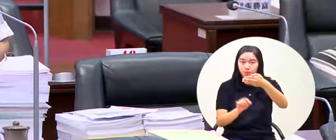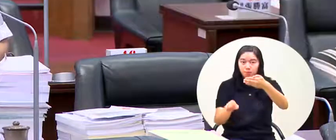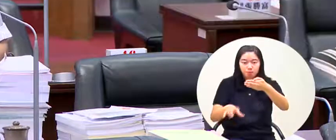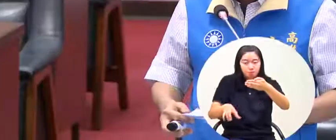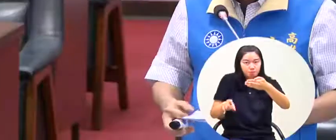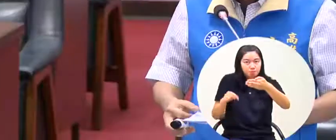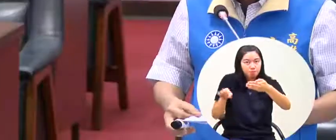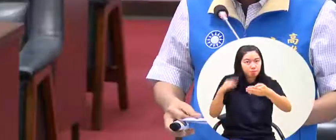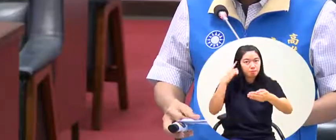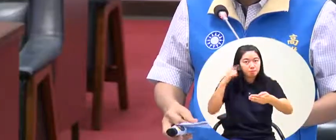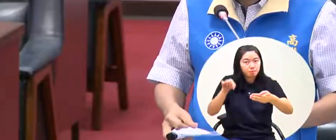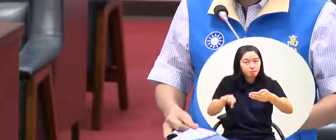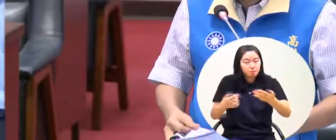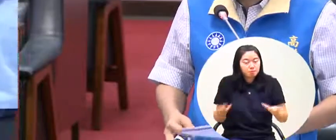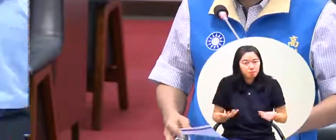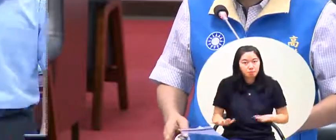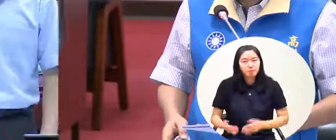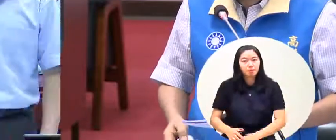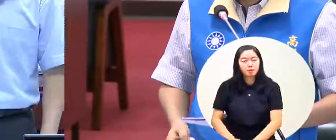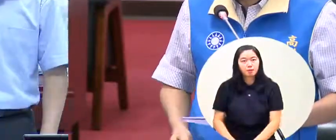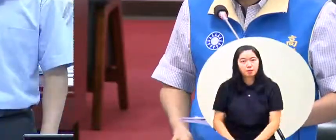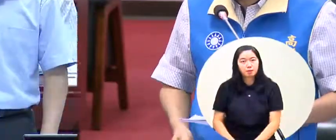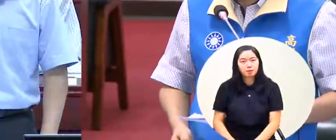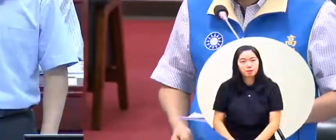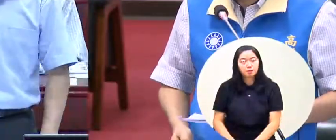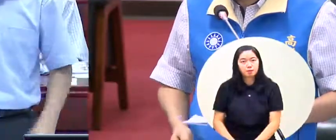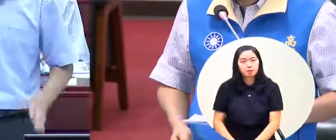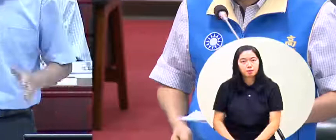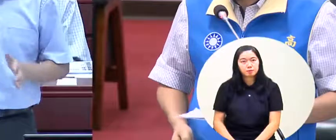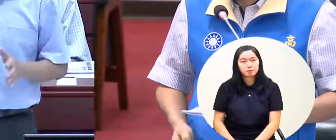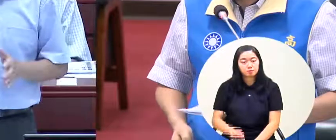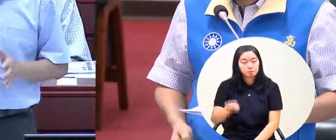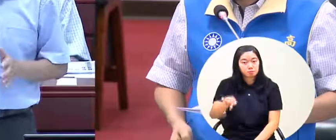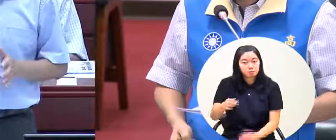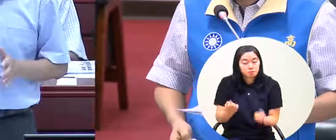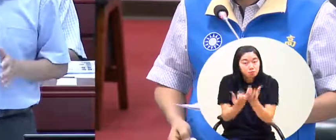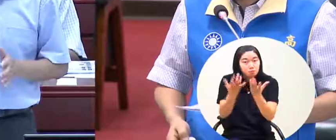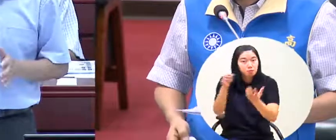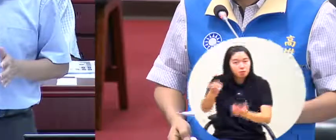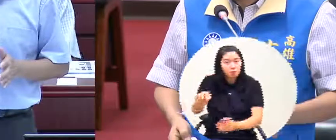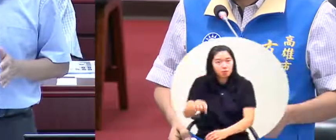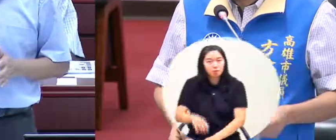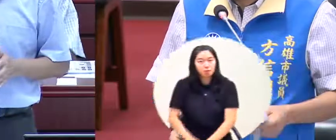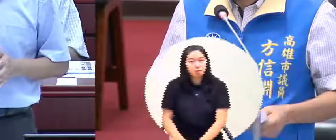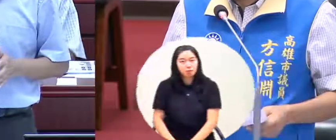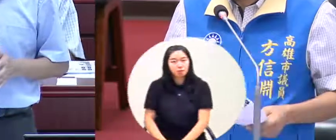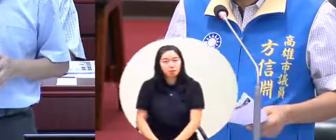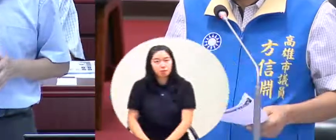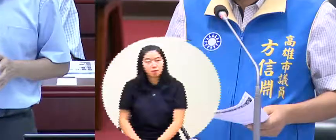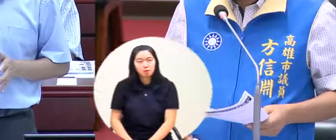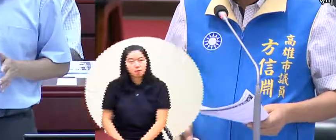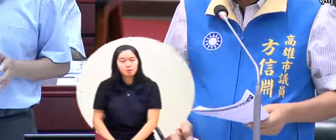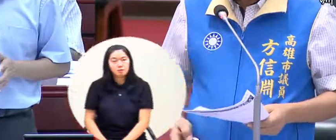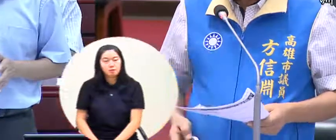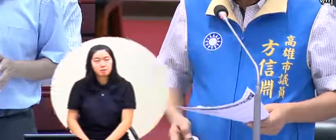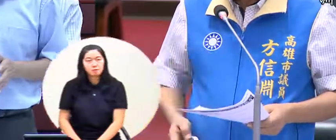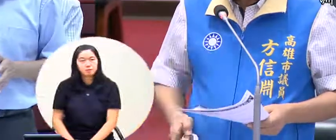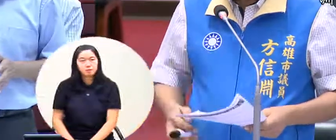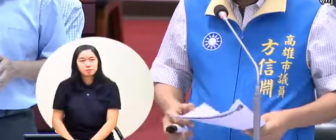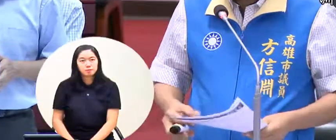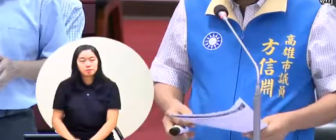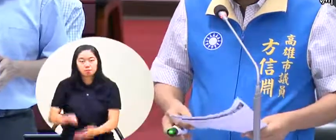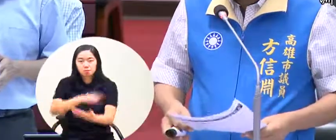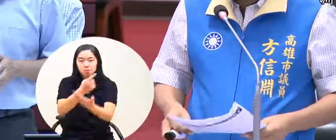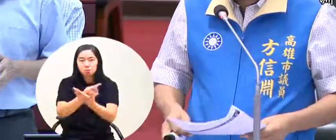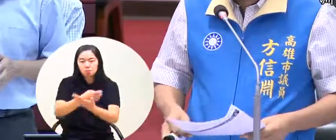个案子了哈。目前来讲，这个案子的是关东西哈，整个发现它的